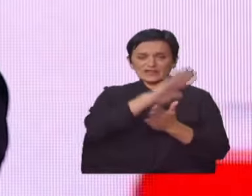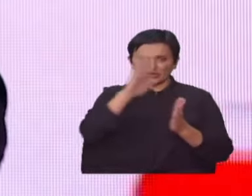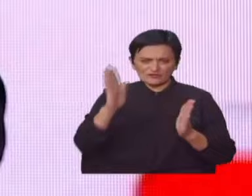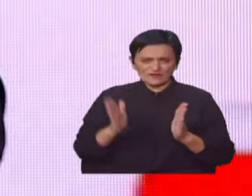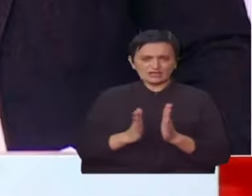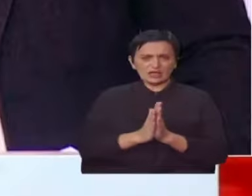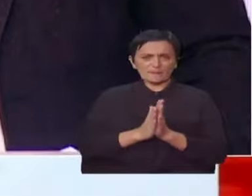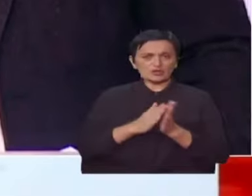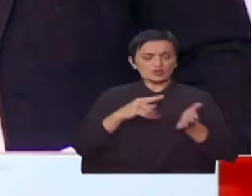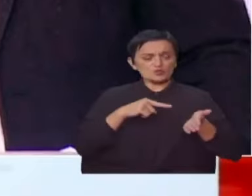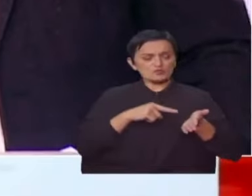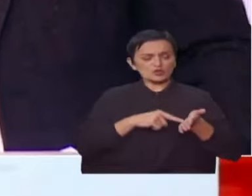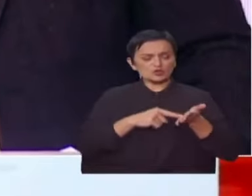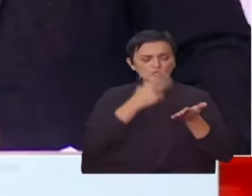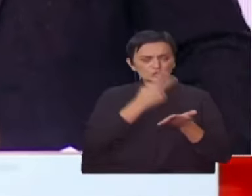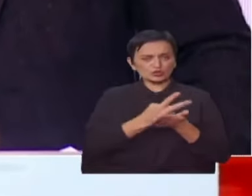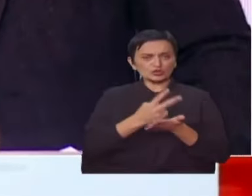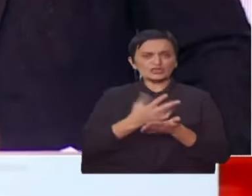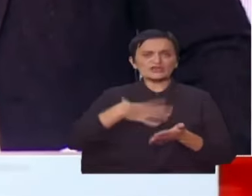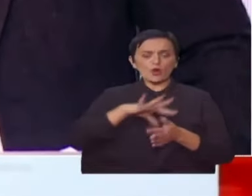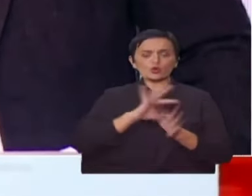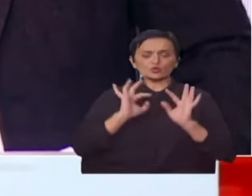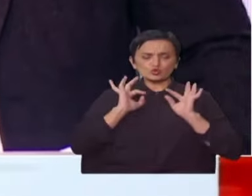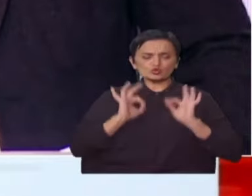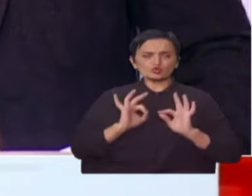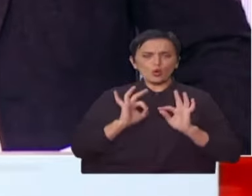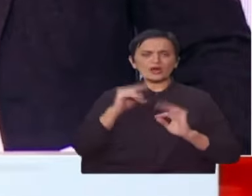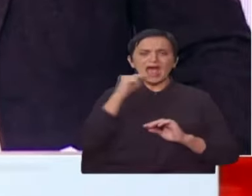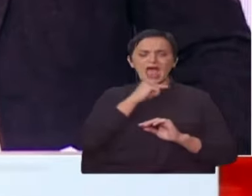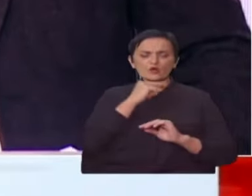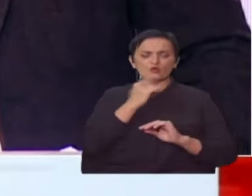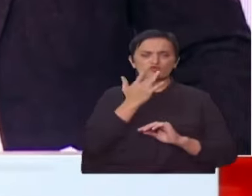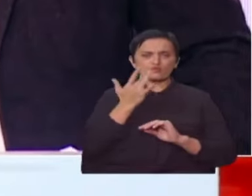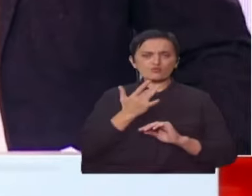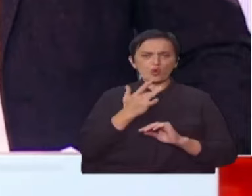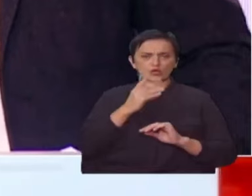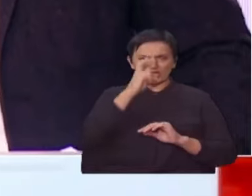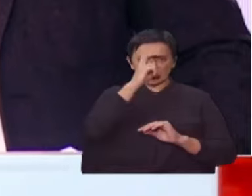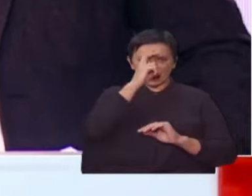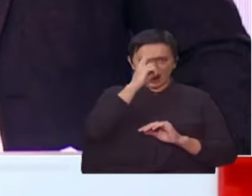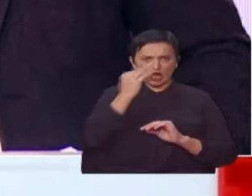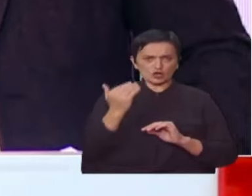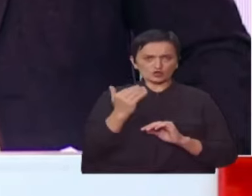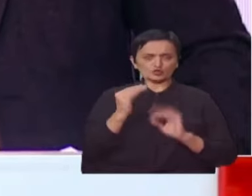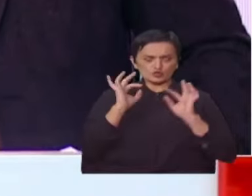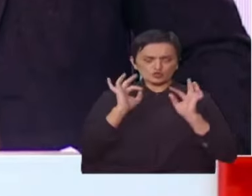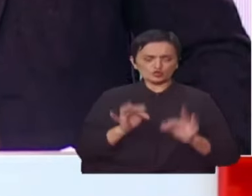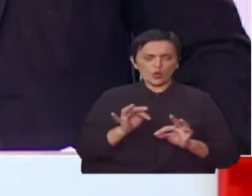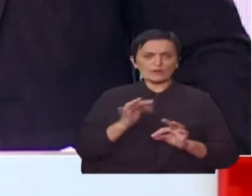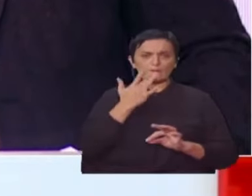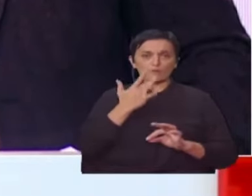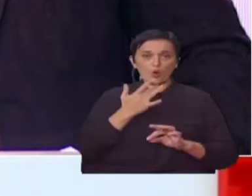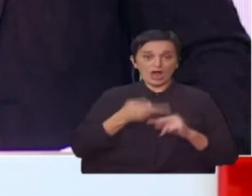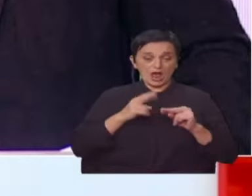ყველაფერი კიდევ ერთხელ მიუთითებს ქვეყნის სწორ და პრაგმატულ ეკონომიკურ პოლიტიკაზე, ხელისუფლების სწორ და პრაგმატულ პოლიტიკაზე, რომელიც სწორედ